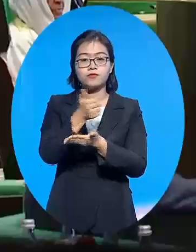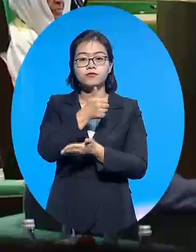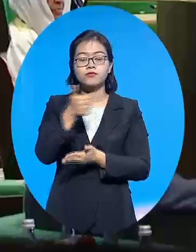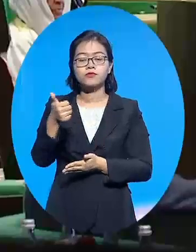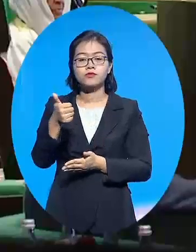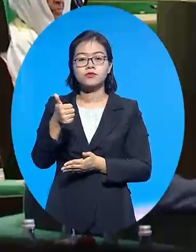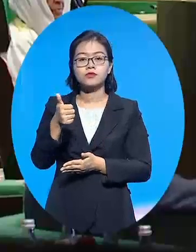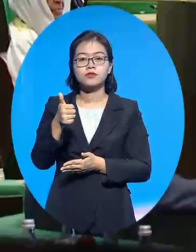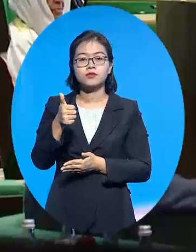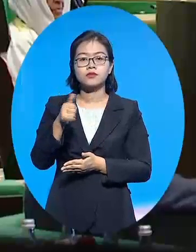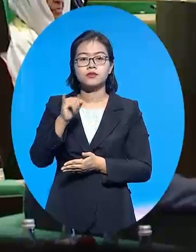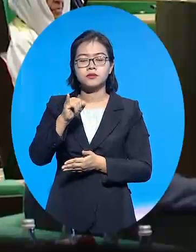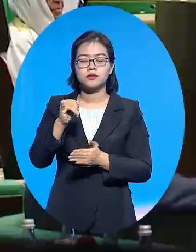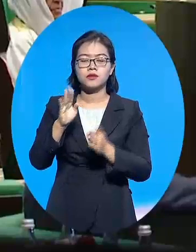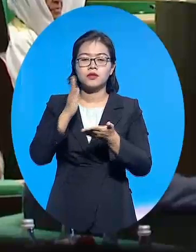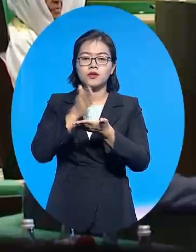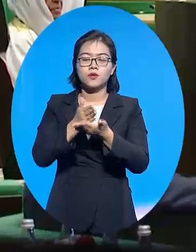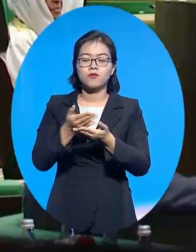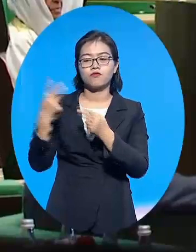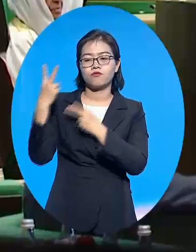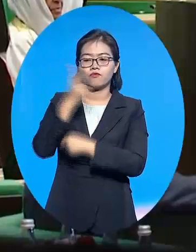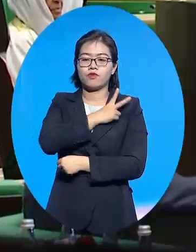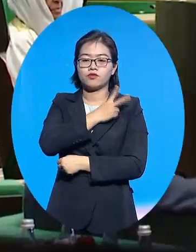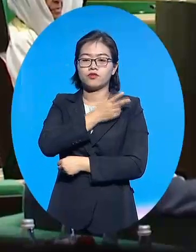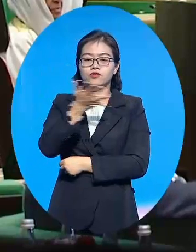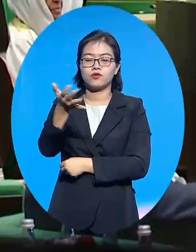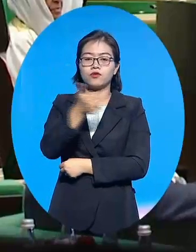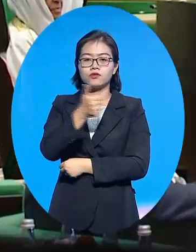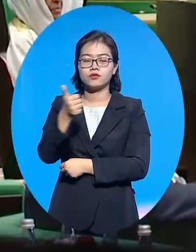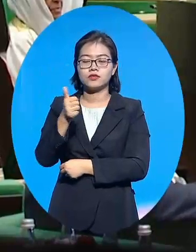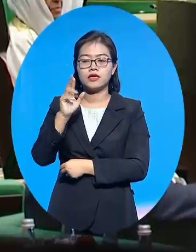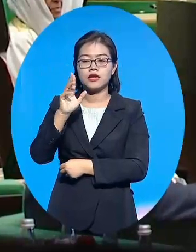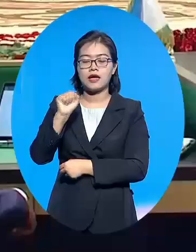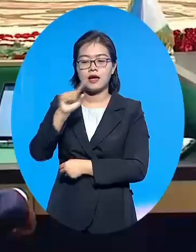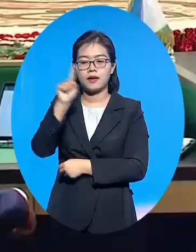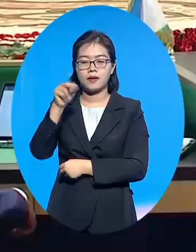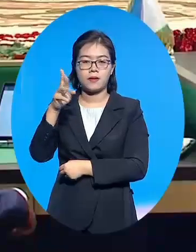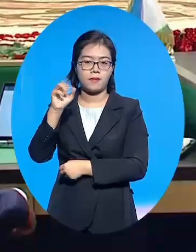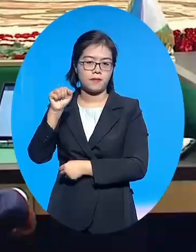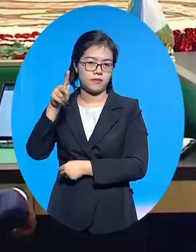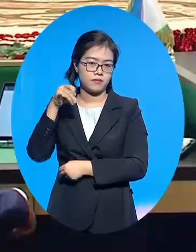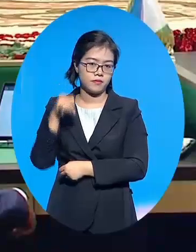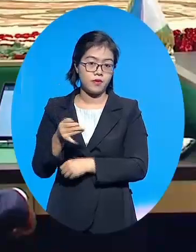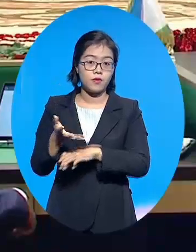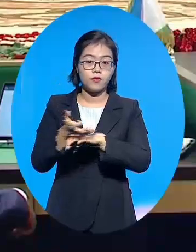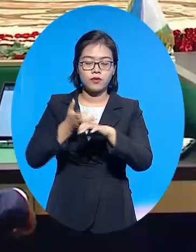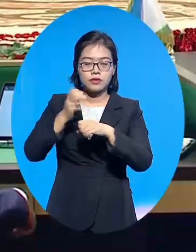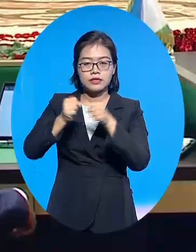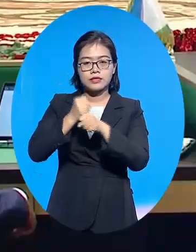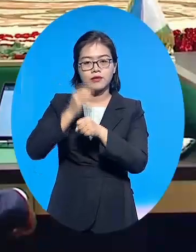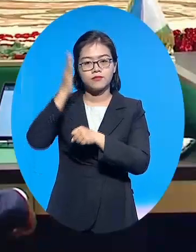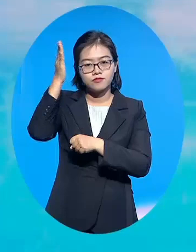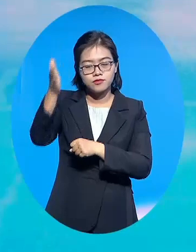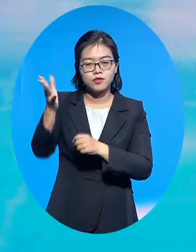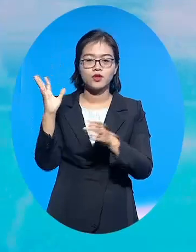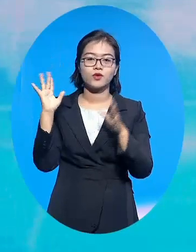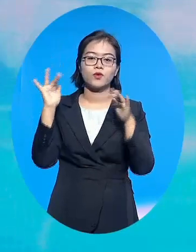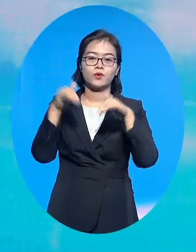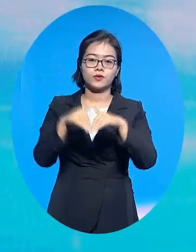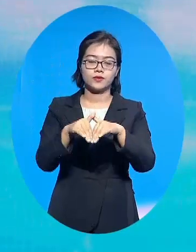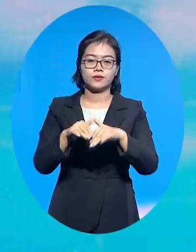algery và chuyển giao vai trò này lại cho Ả Rập Xê Út nước cũng sẽ tổ chức hội nghị thượng đỉnh của khối vào năm sau